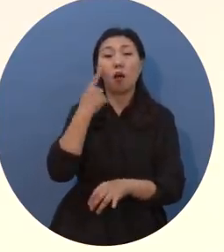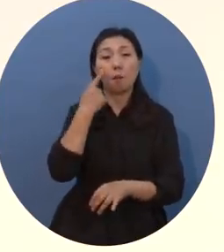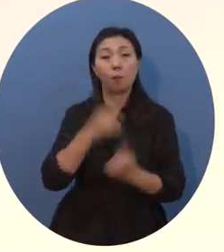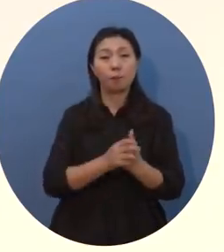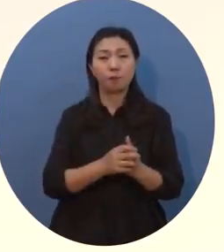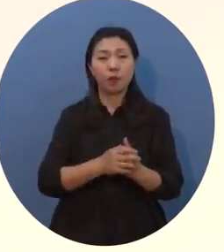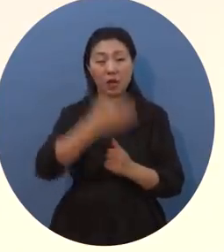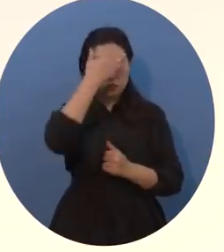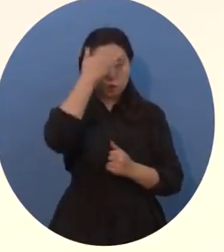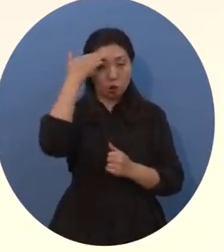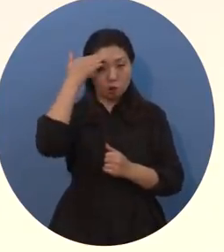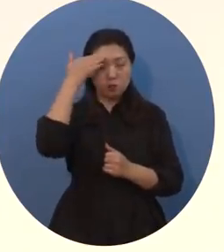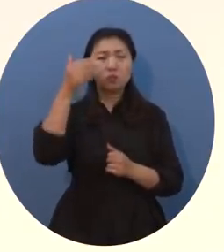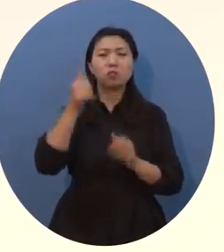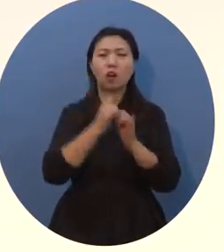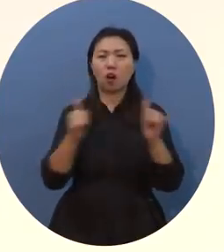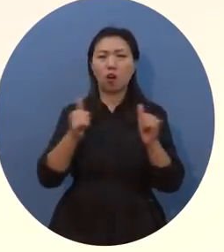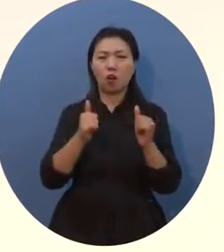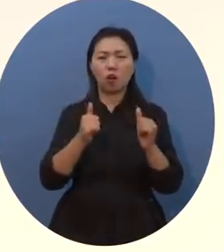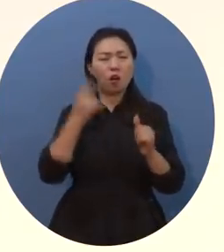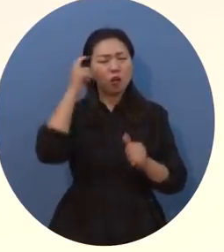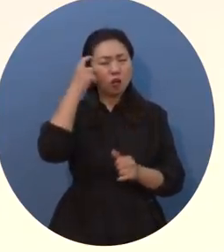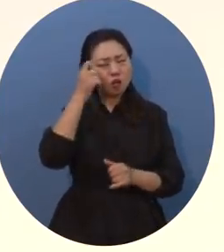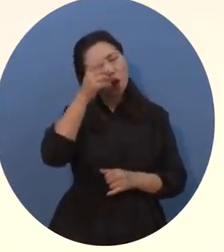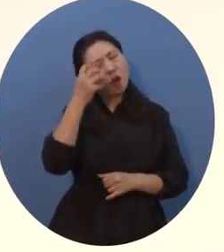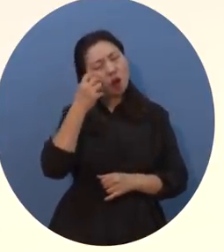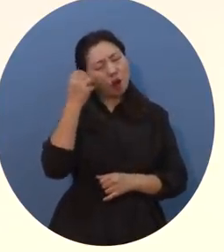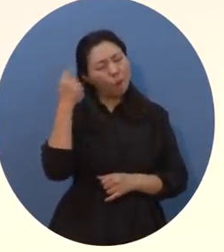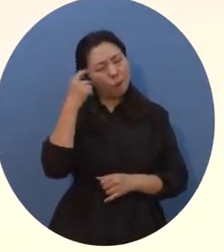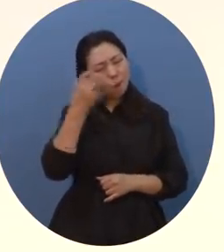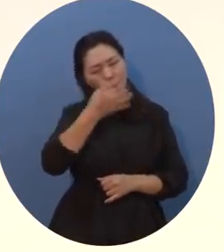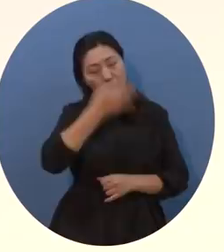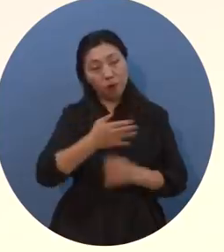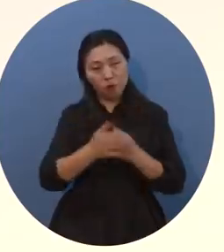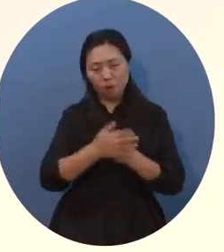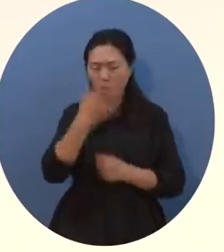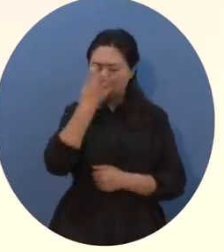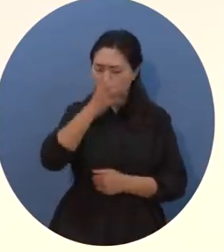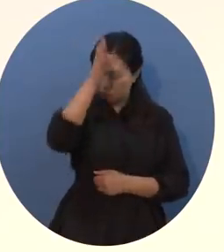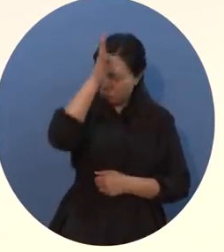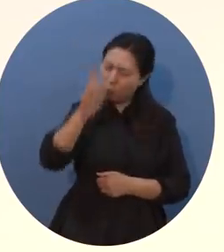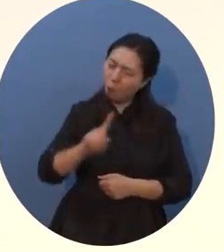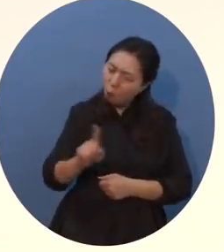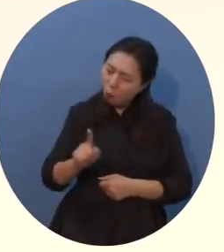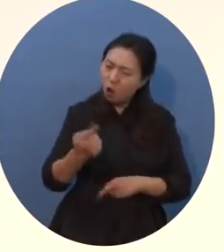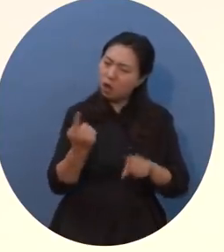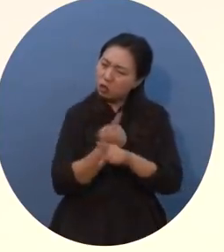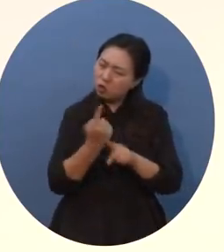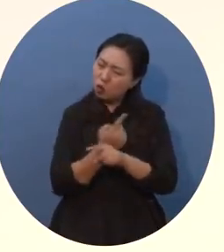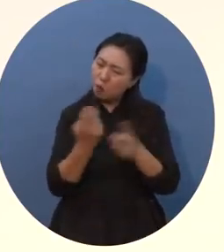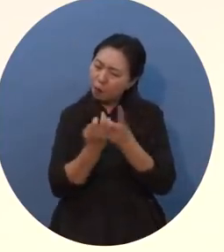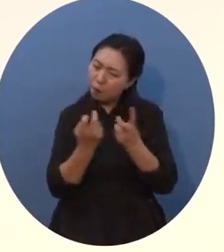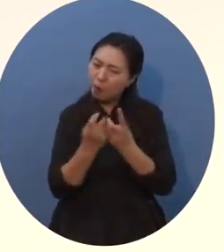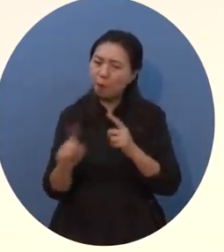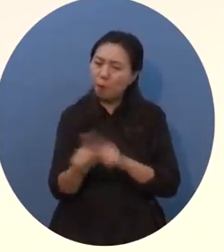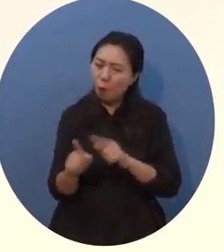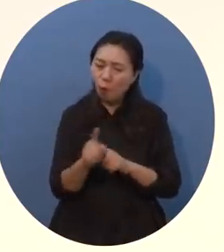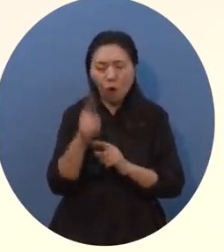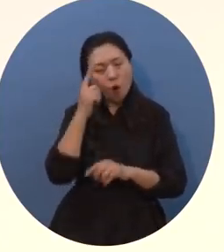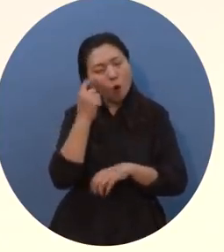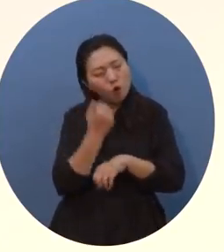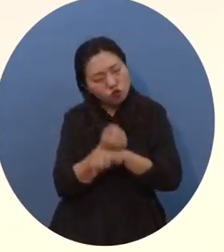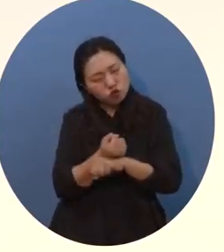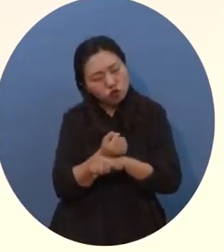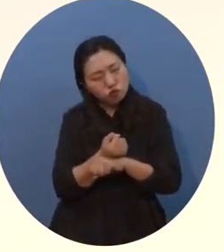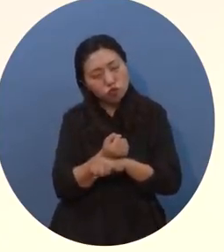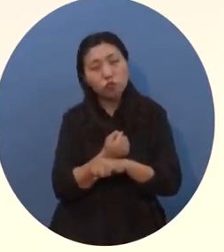계속 정신적으로 힘들어하니까 그럼 우울증이 어떤 증상이고 그건 어떻게 치유를 해야 되는지를 연구하게